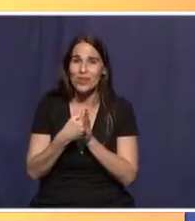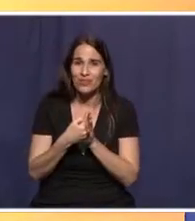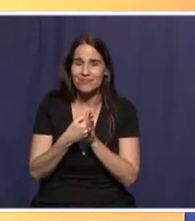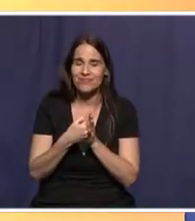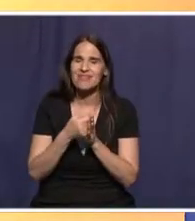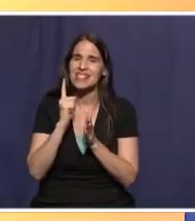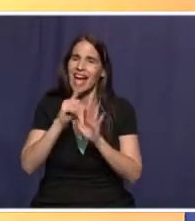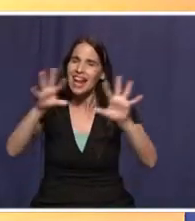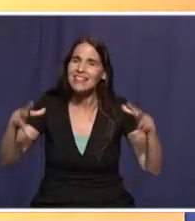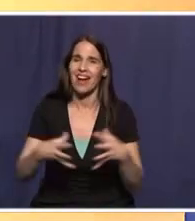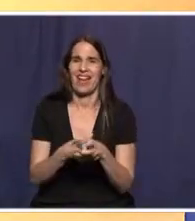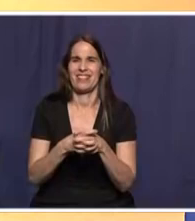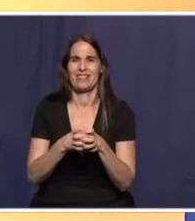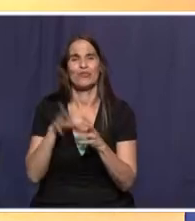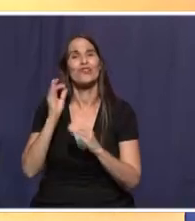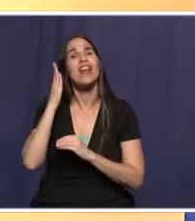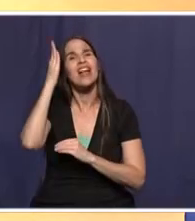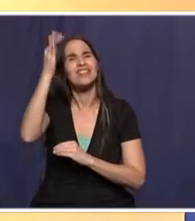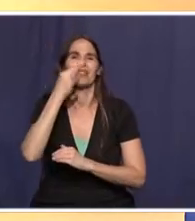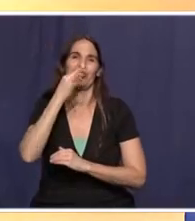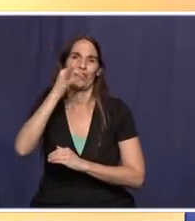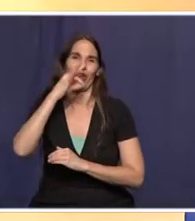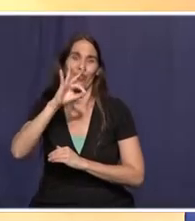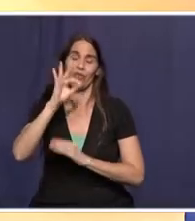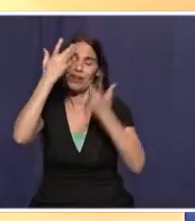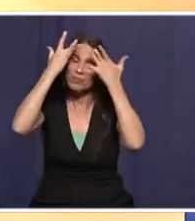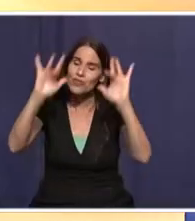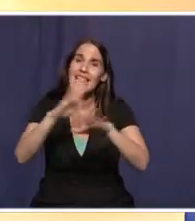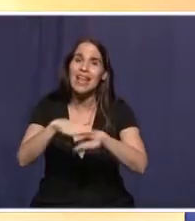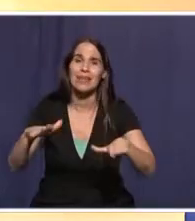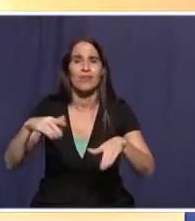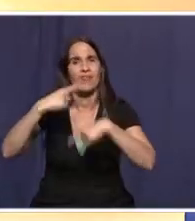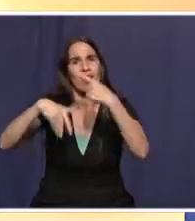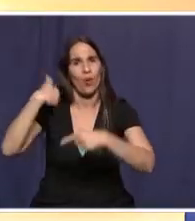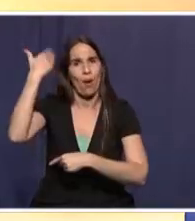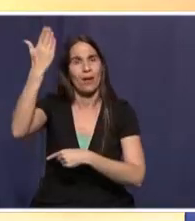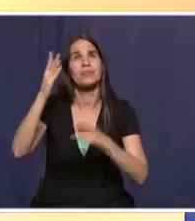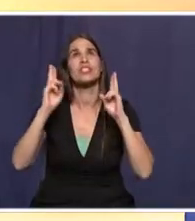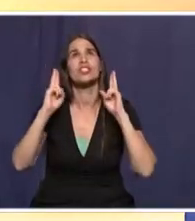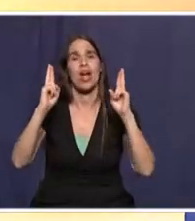להתאחד למען עתיד יותר טוב לילדינו ולדור הבא. אינשאללה ותודה לכם.